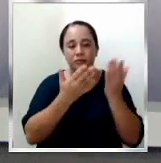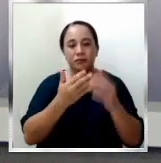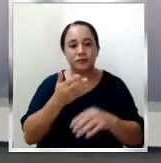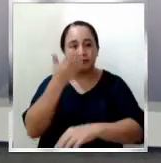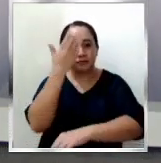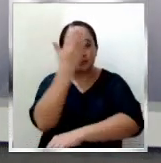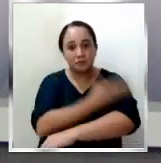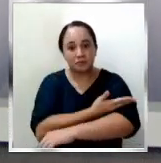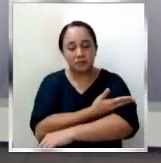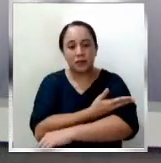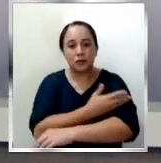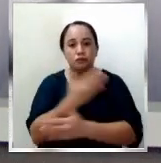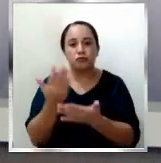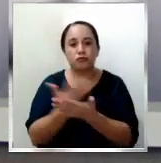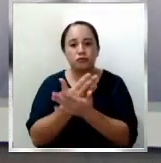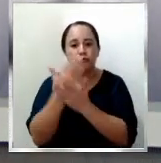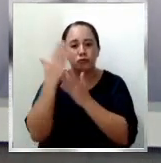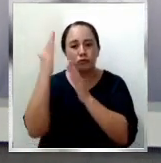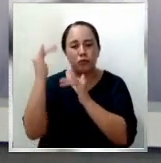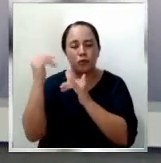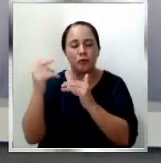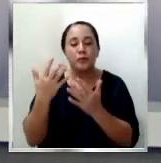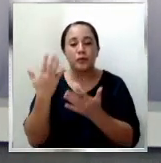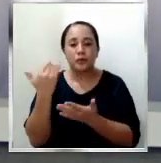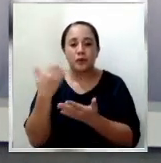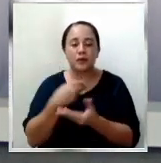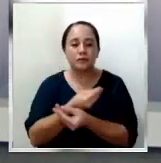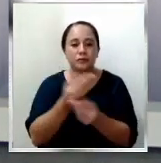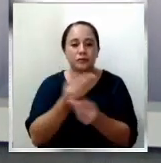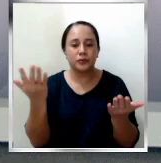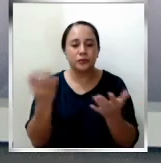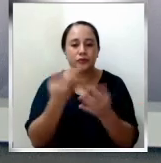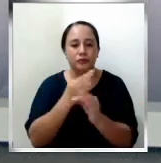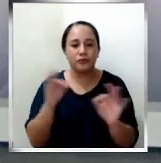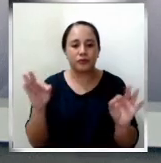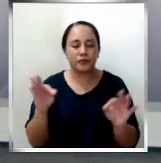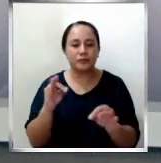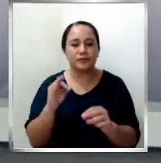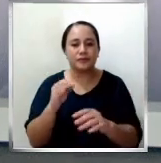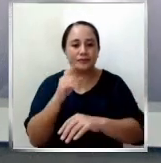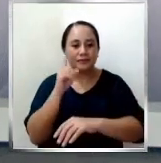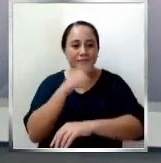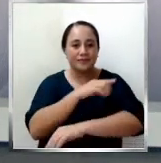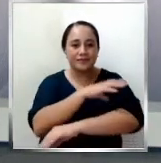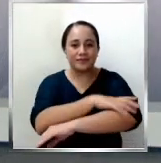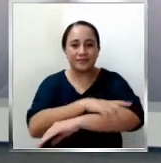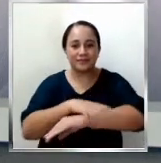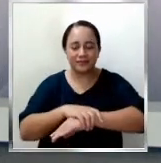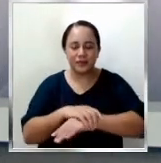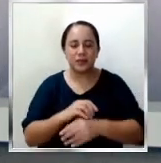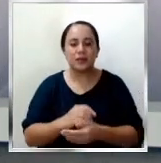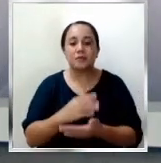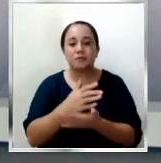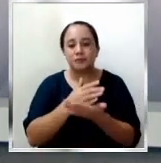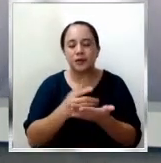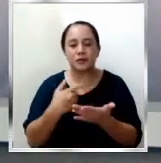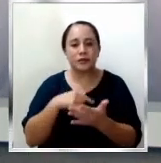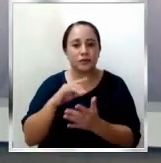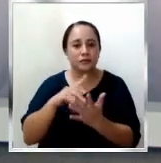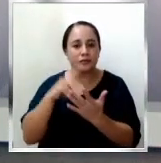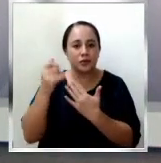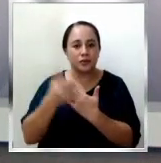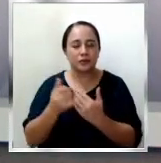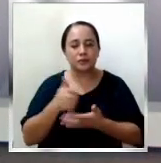ang bagong pag-asa sa pamamagitan ng pagbibigay ng libreng prosthetic hand. Bahagi yan ng ating project sa